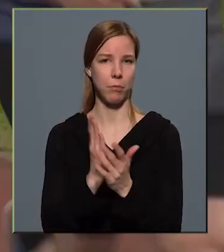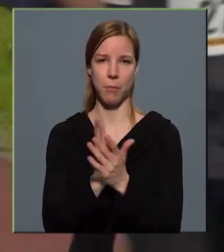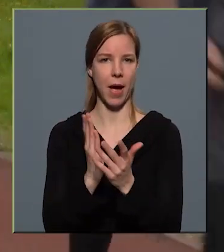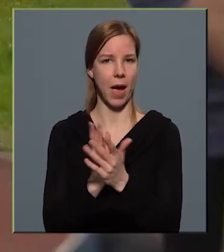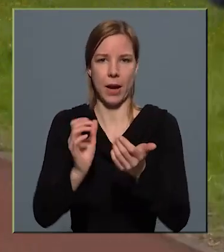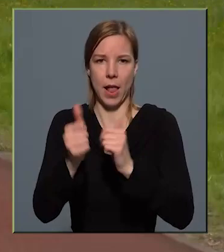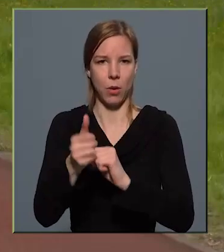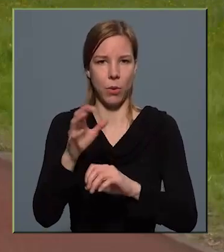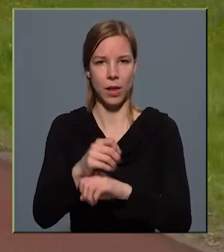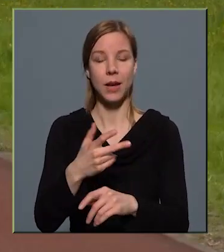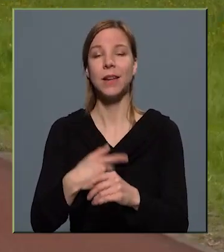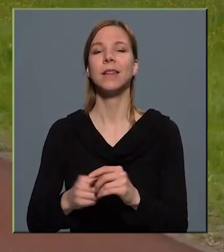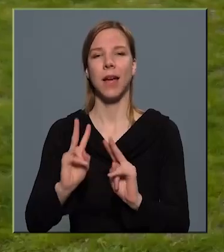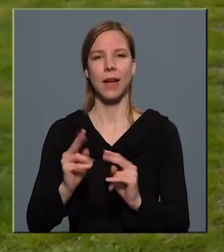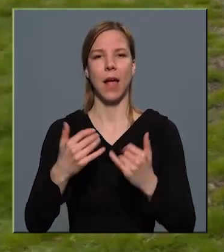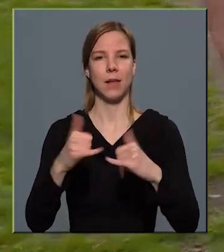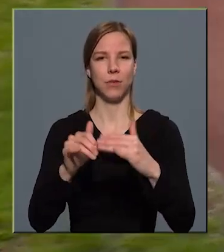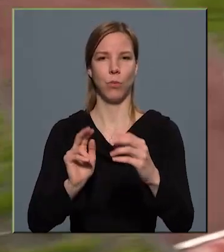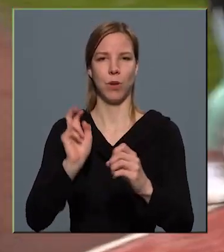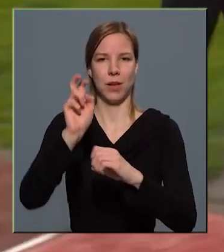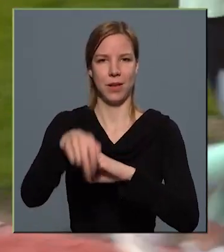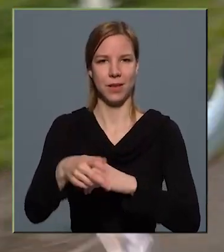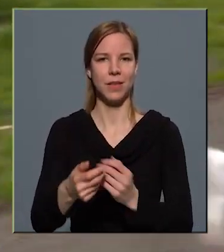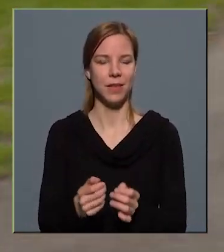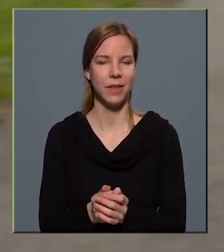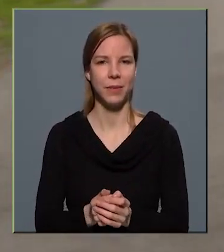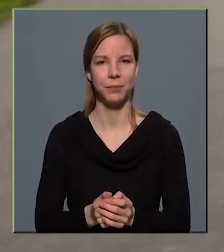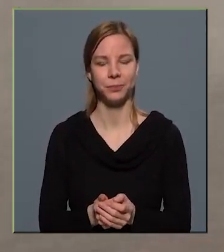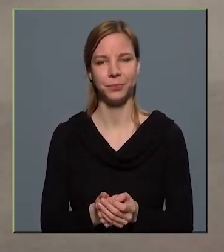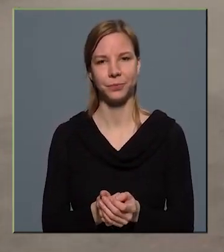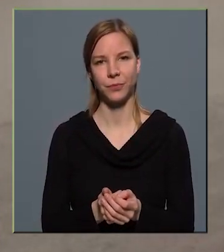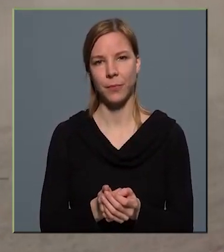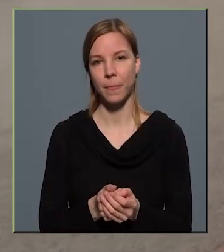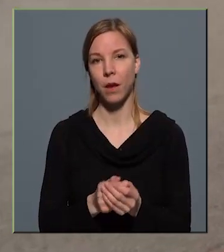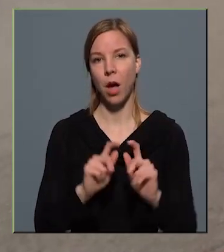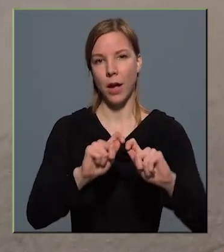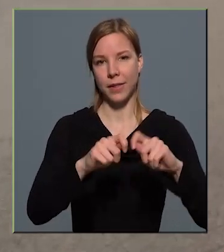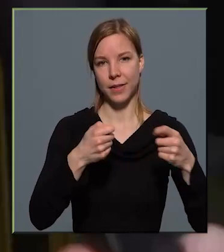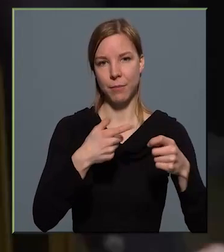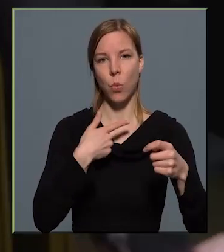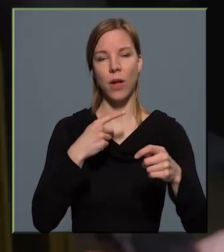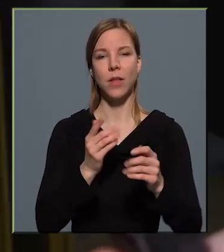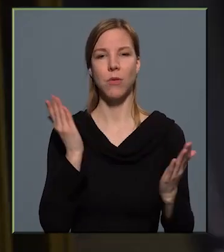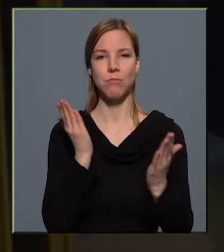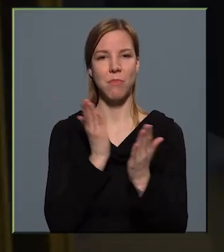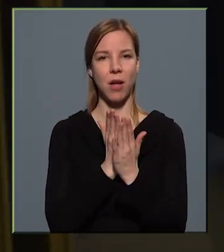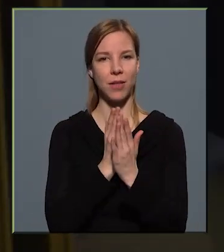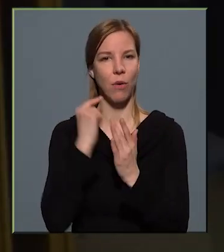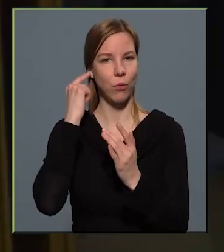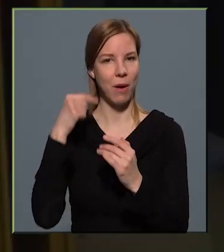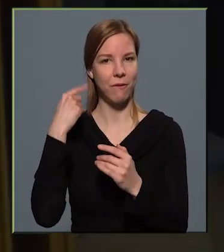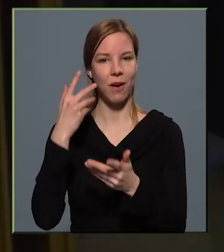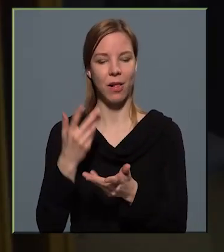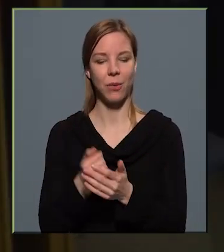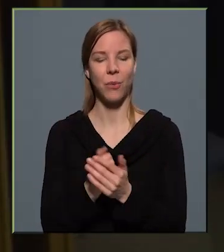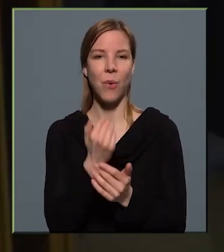mind a küszöb túloldalán van. És egyébként a cipőhöz nagyon jól passzol a fülbevaló.